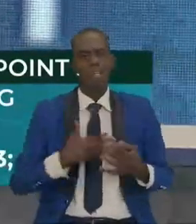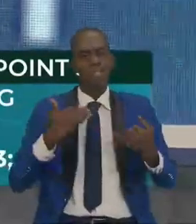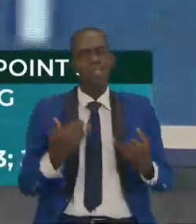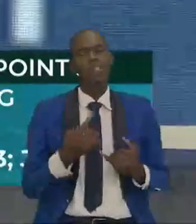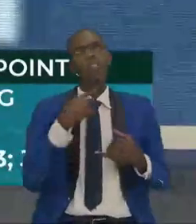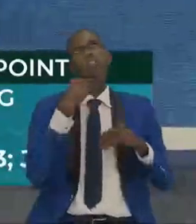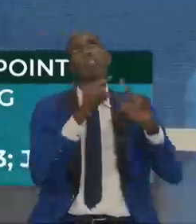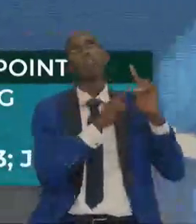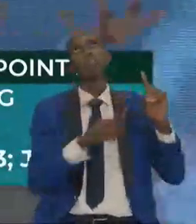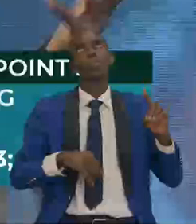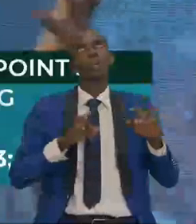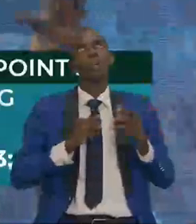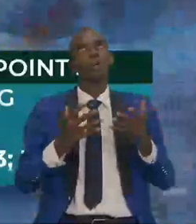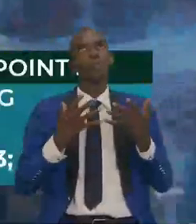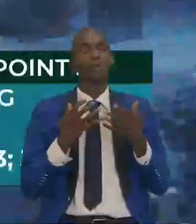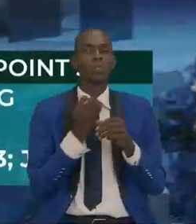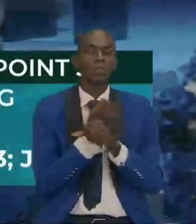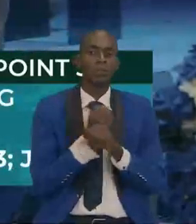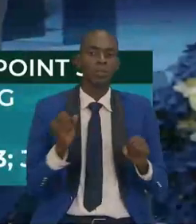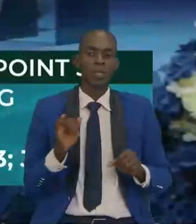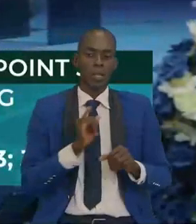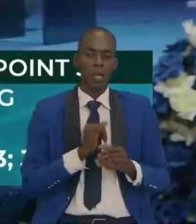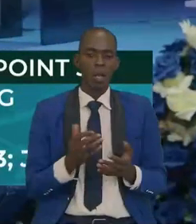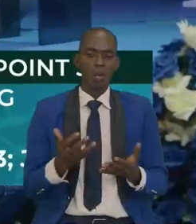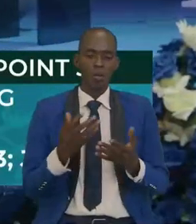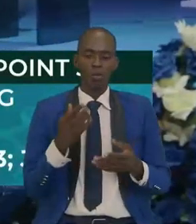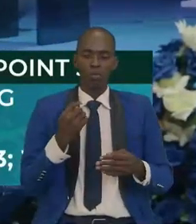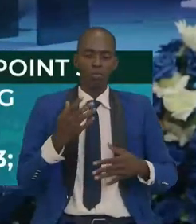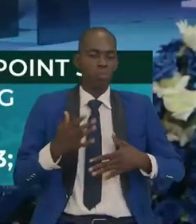son péché. Il a dit, mais je veux le salut.